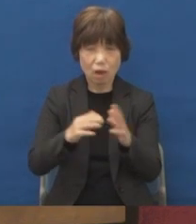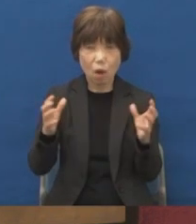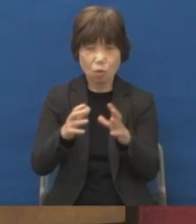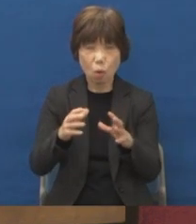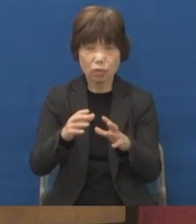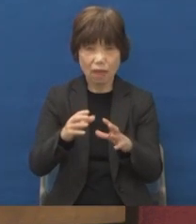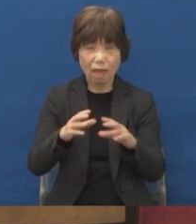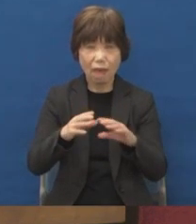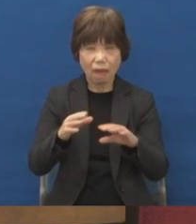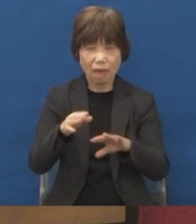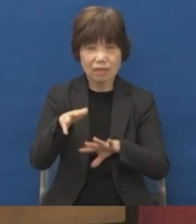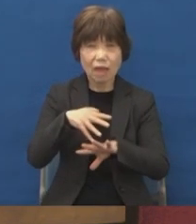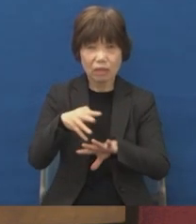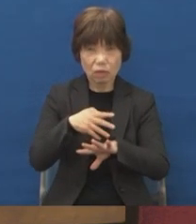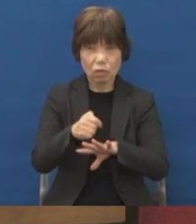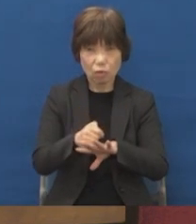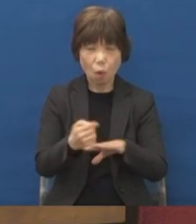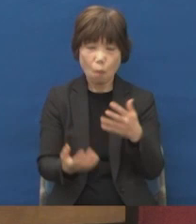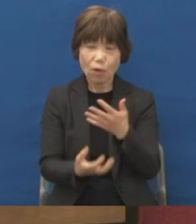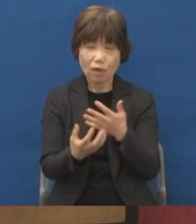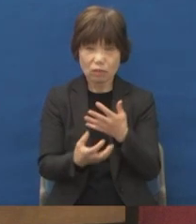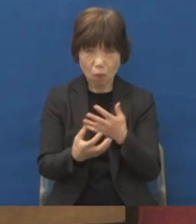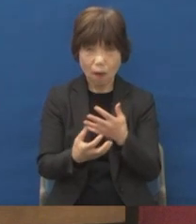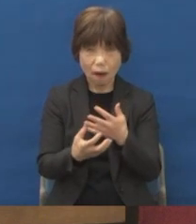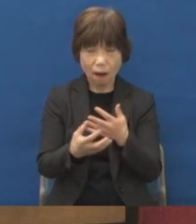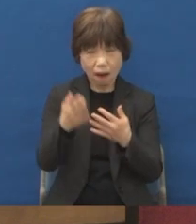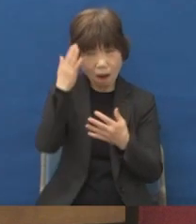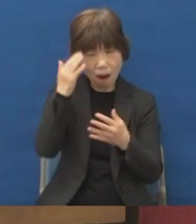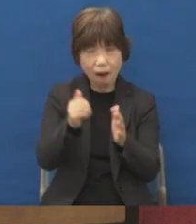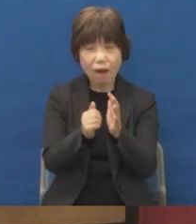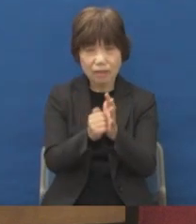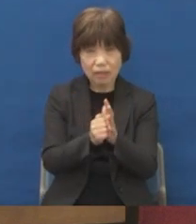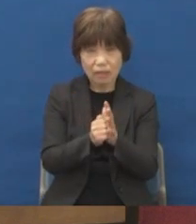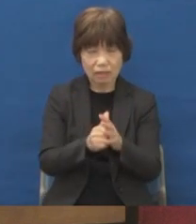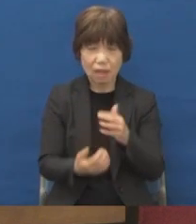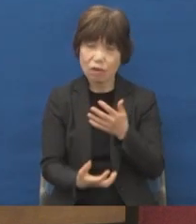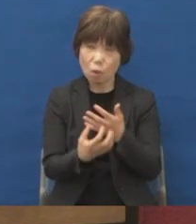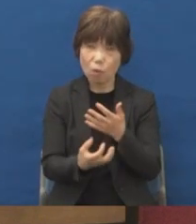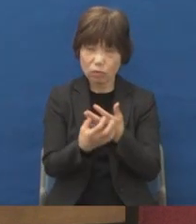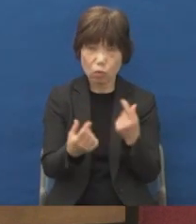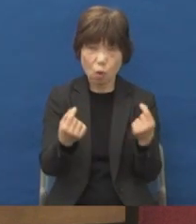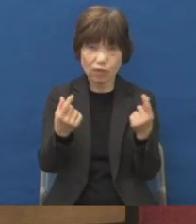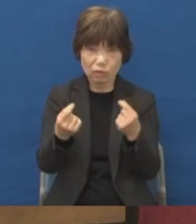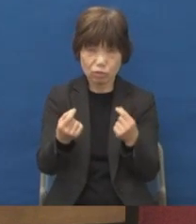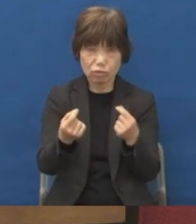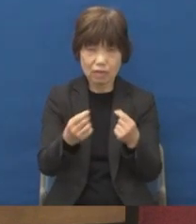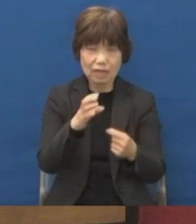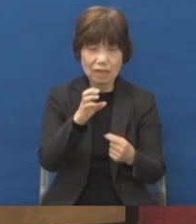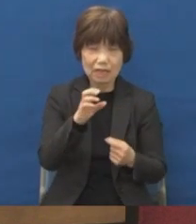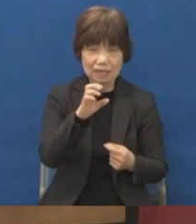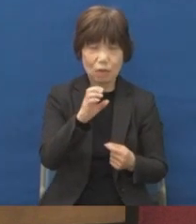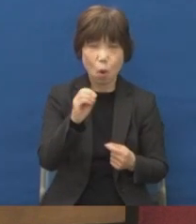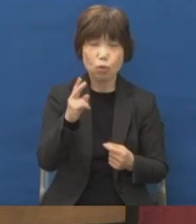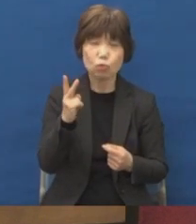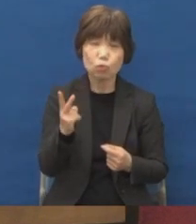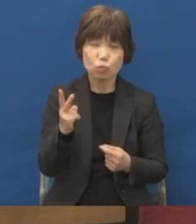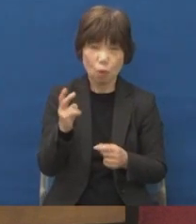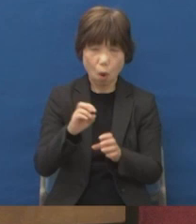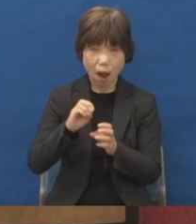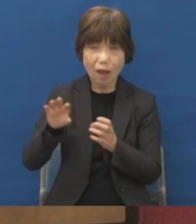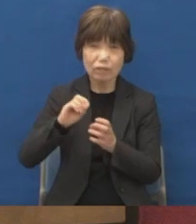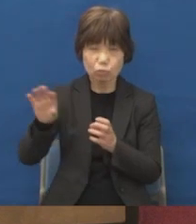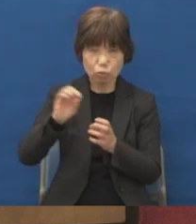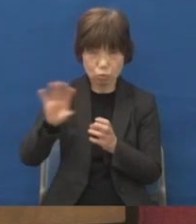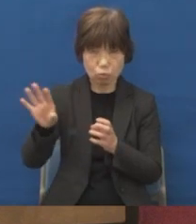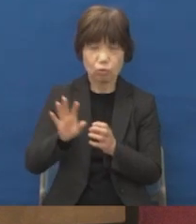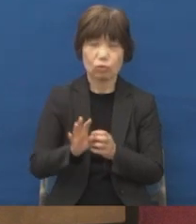燃やすことは化石燃料を燃やすことと同じであり、二酸化炭素を排出するからです。政府は焼却による